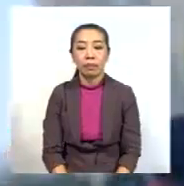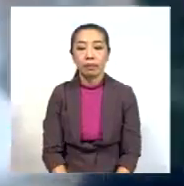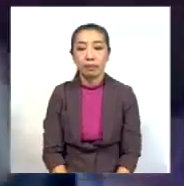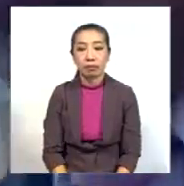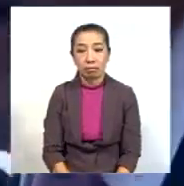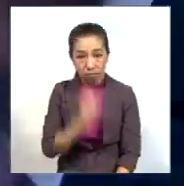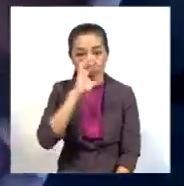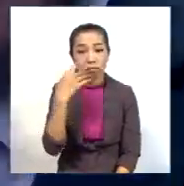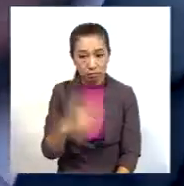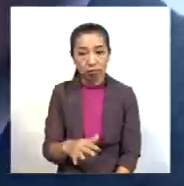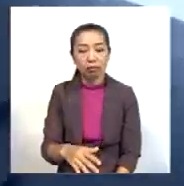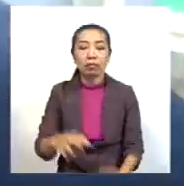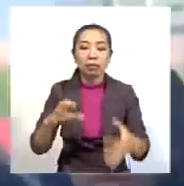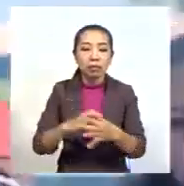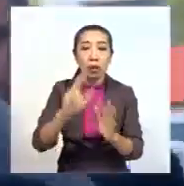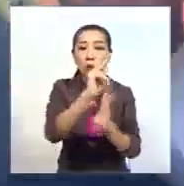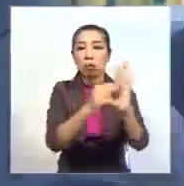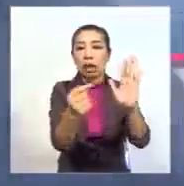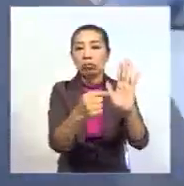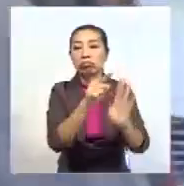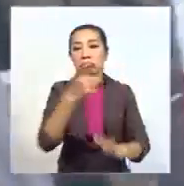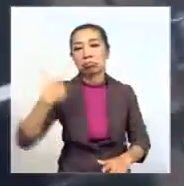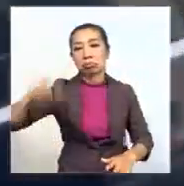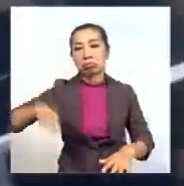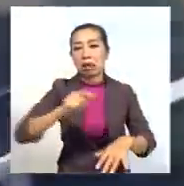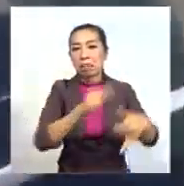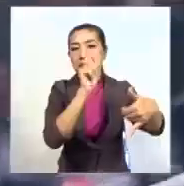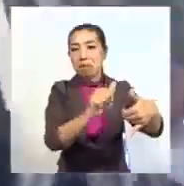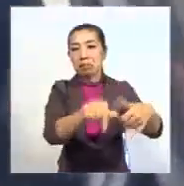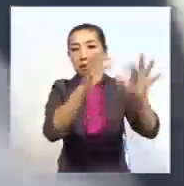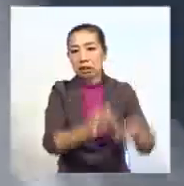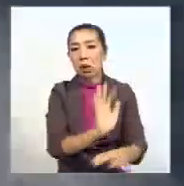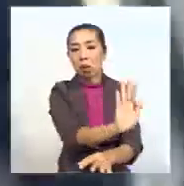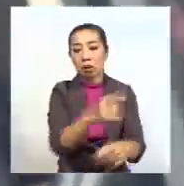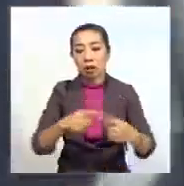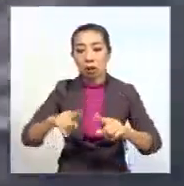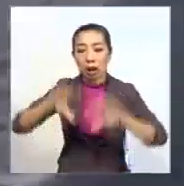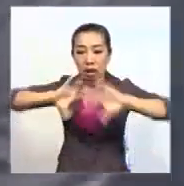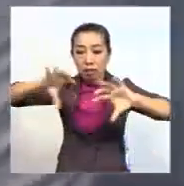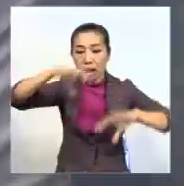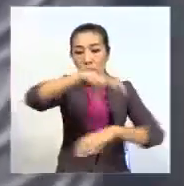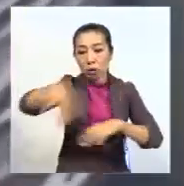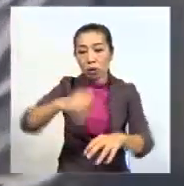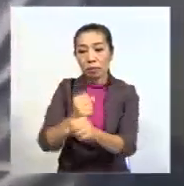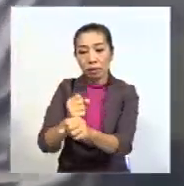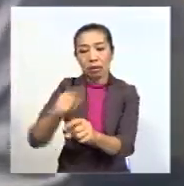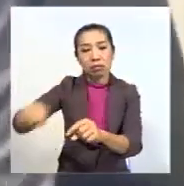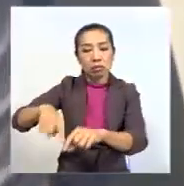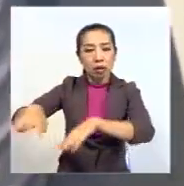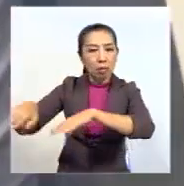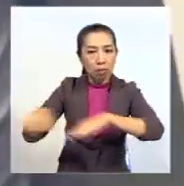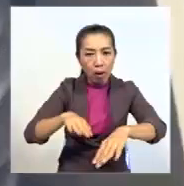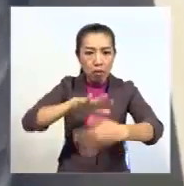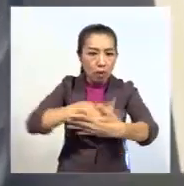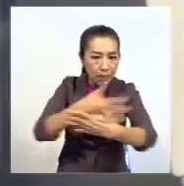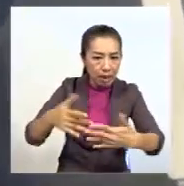ท่านก็บอกชัดเจนนะคะเรื่องของกฎหมายเป็นดุลยพินิจของศาลแต่ว่าในส่วนของหน่วยงานอย่างรัฐบาลอย่างเราเนี่ยก็ต้องเตรียมมือเต